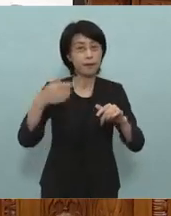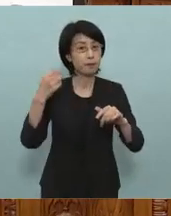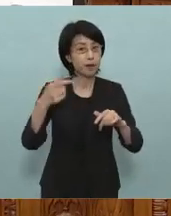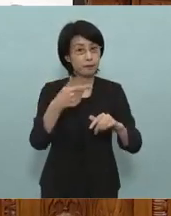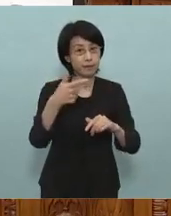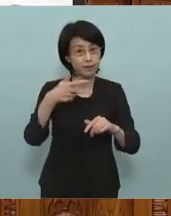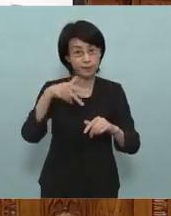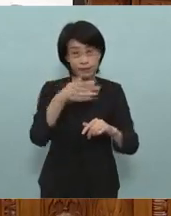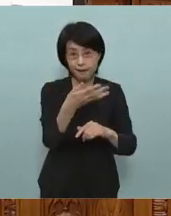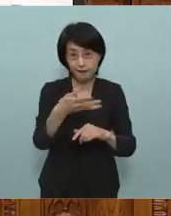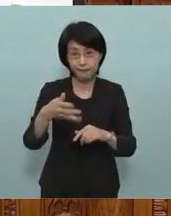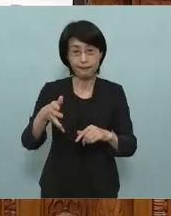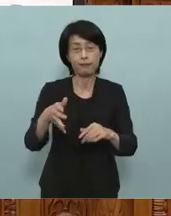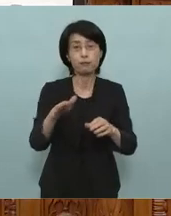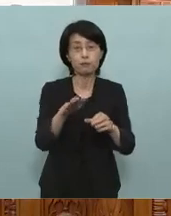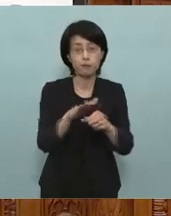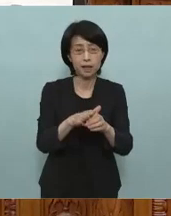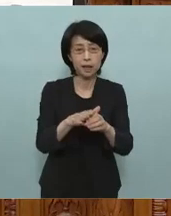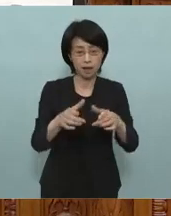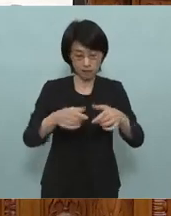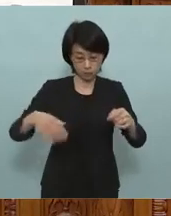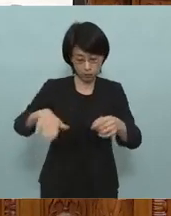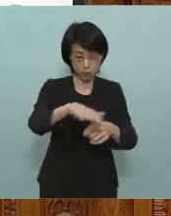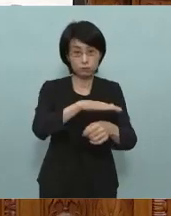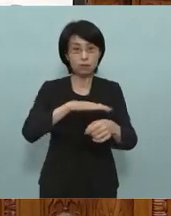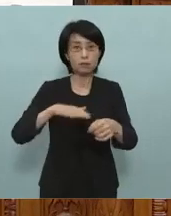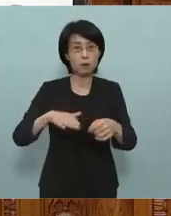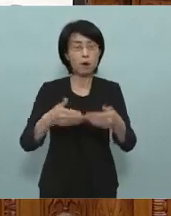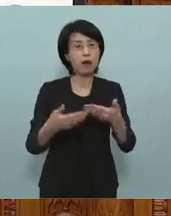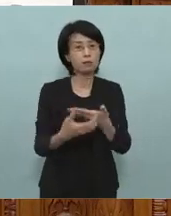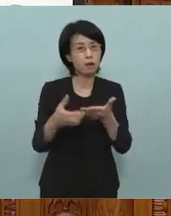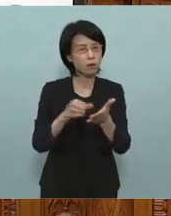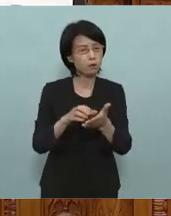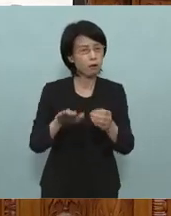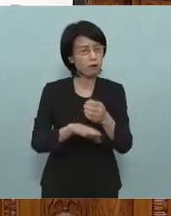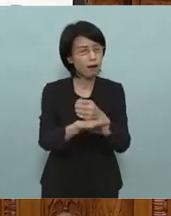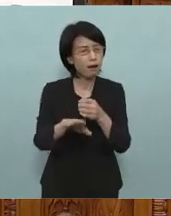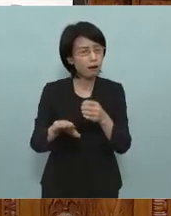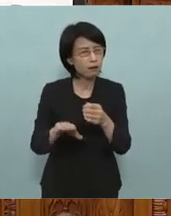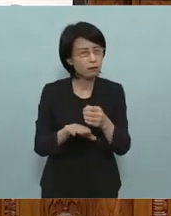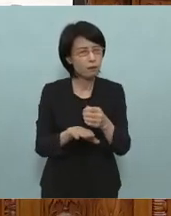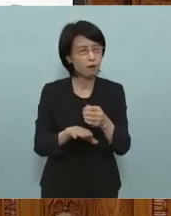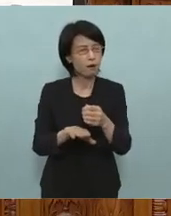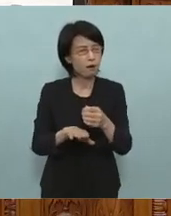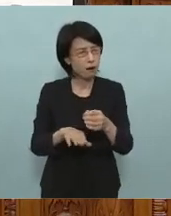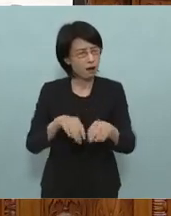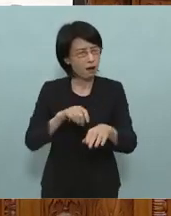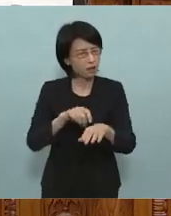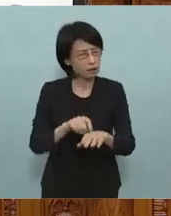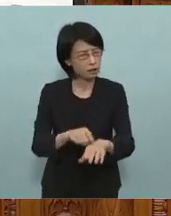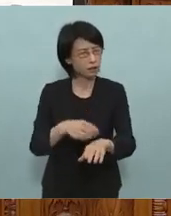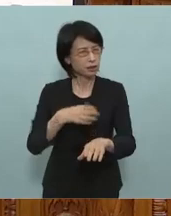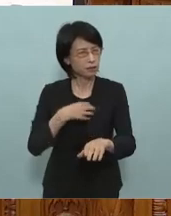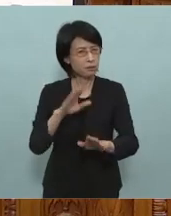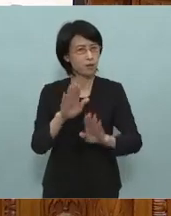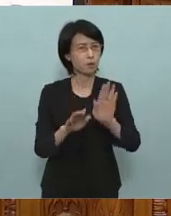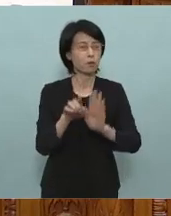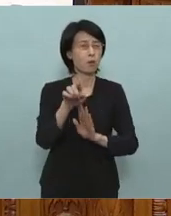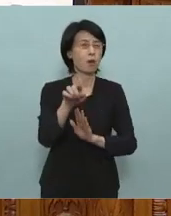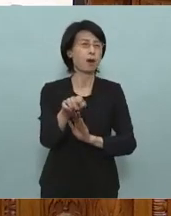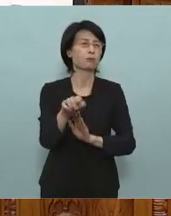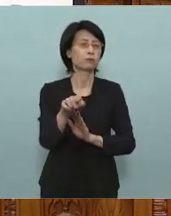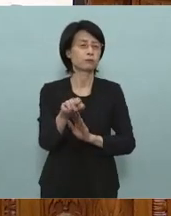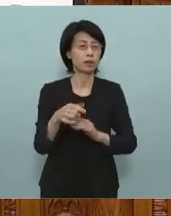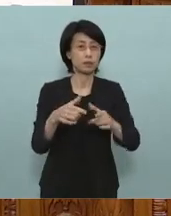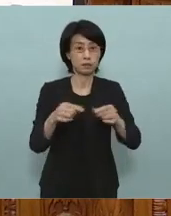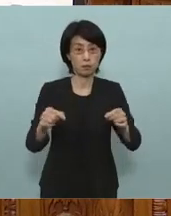シナ海を含め我が国周辺でも安全保障環境が急速に厳しさを増す中我が国